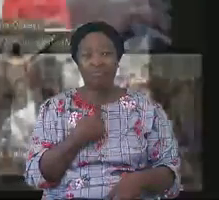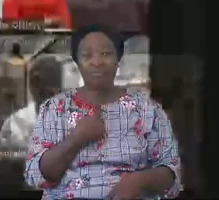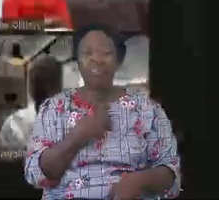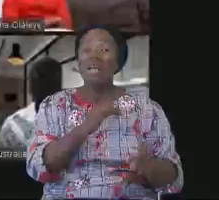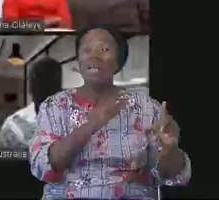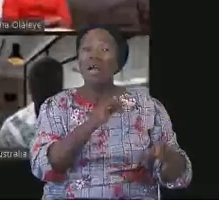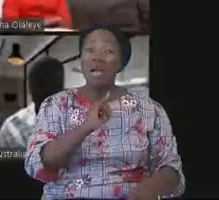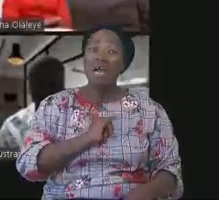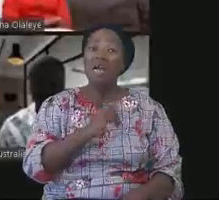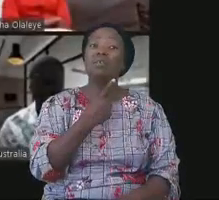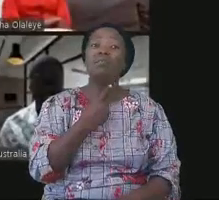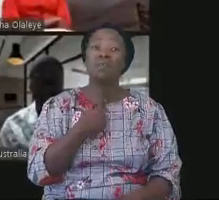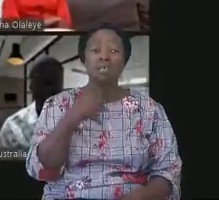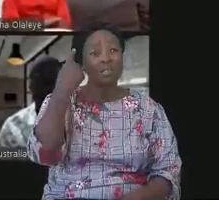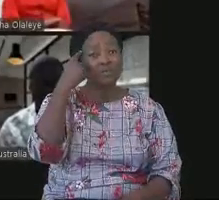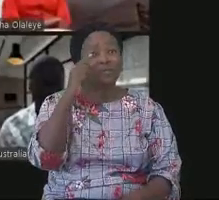Seigneur, j'ai soif.